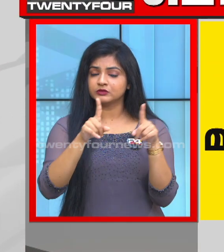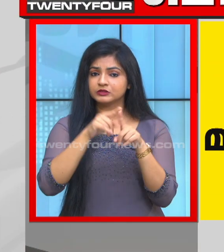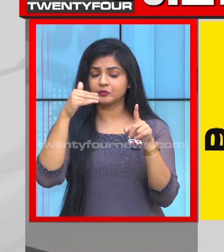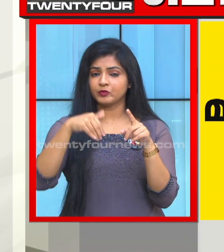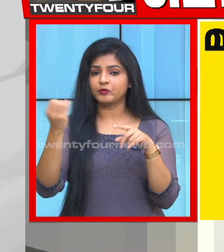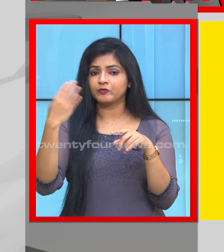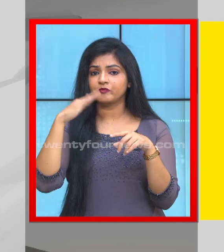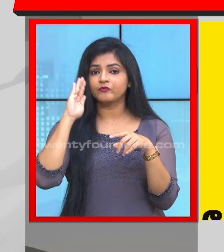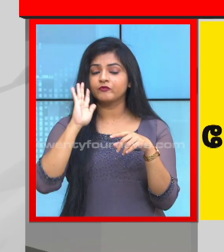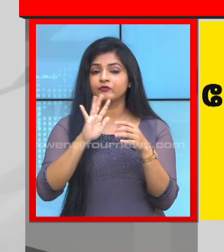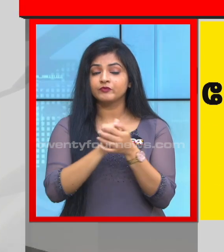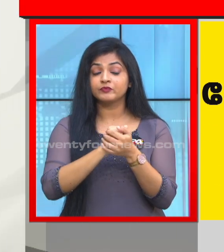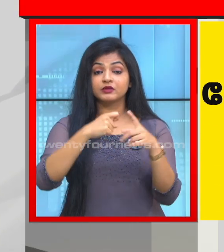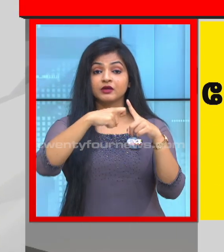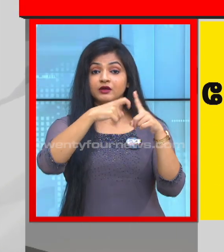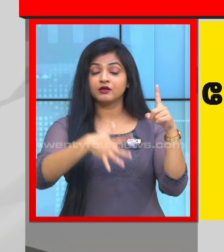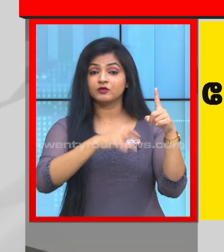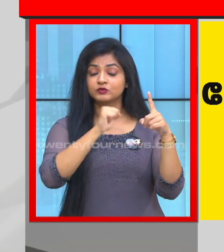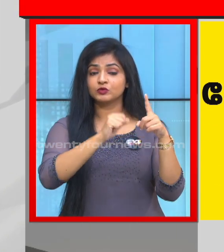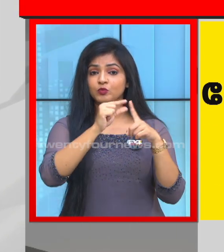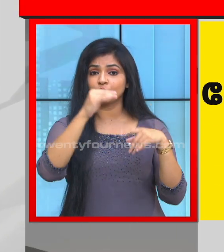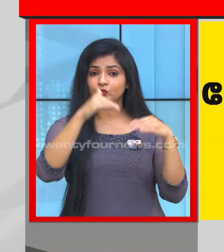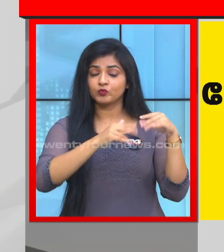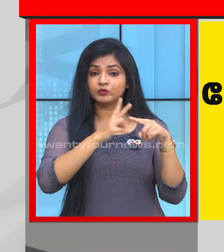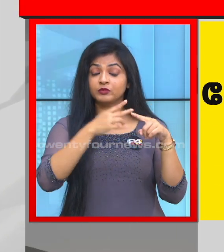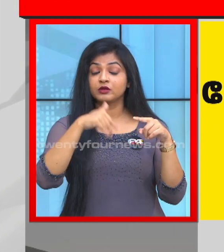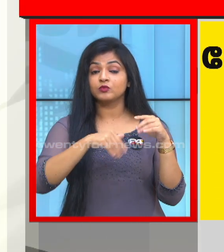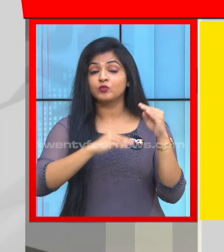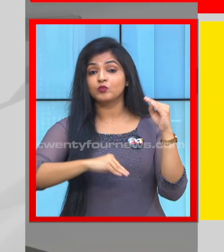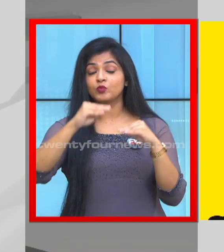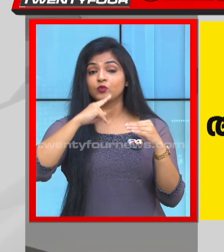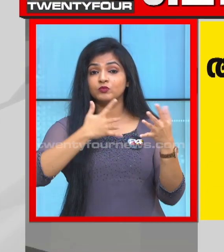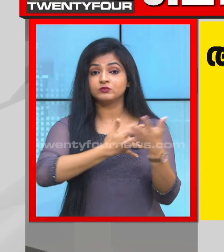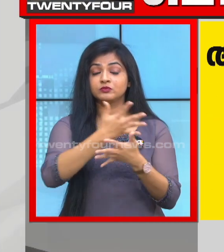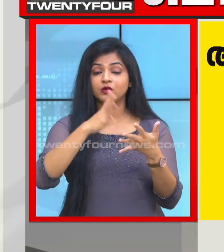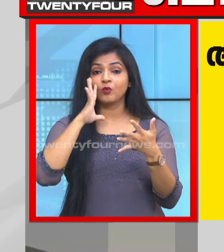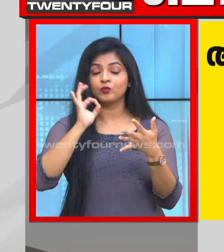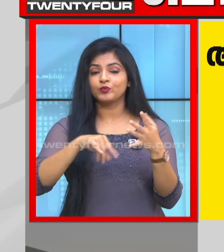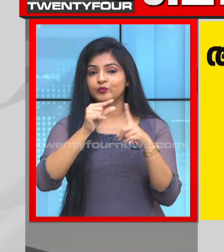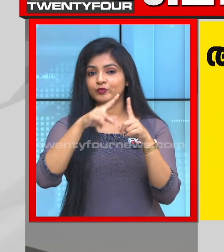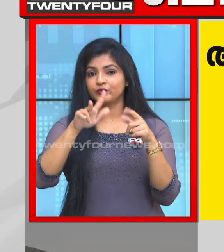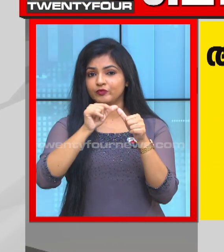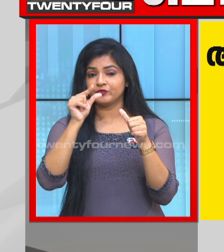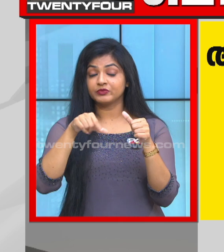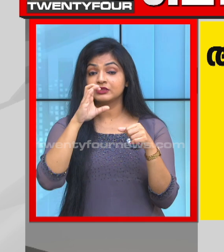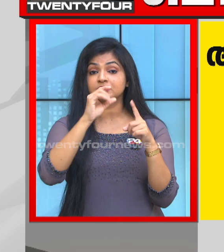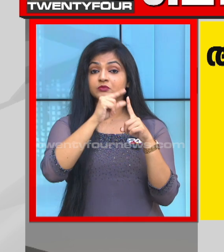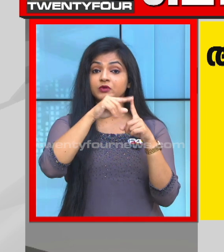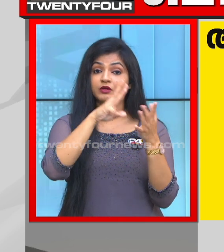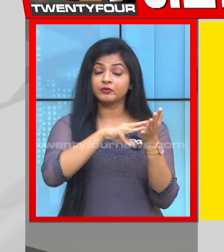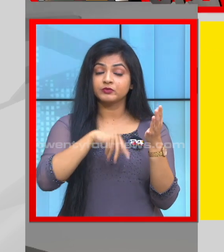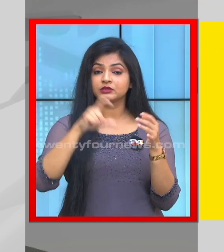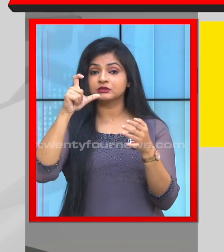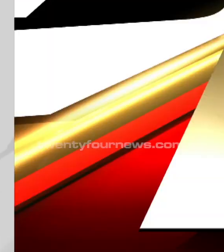പുറത്തു വരുന്നുണ്ട്. കേരളത്തിലെ രാഷ്ട്രീയത്തിൽ തന്നെ ഇപ്പോൾ ഏറ്റവും കൂടുതൽ ചർച്ച ചെയ്യപ്പെടുന്ന PV അൻവർ CPM-ഉമായും അതുപോലെ തന്നെ